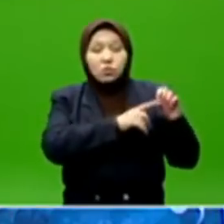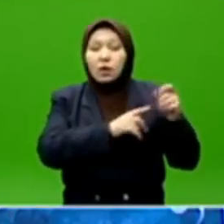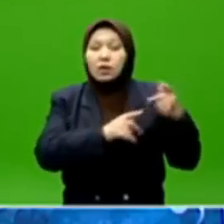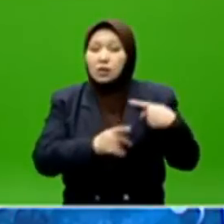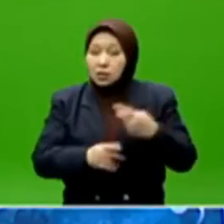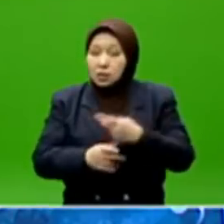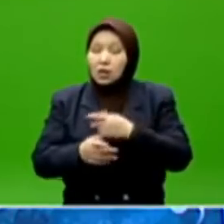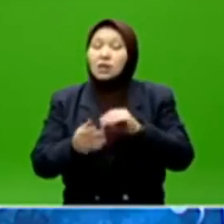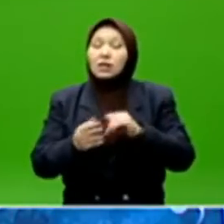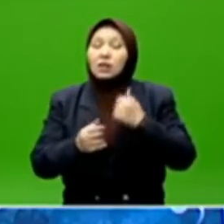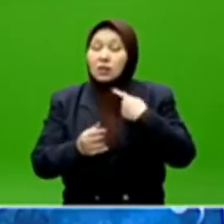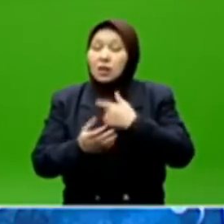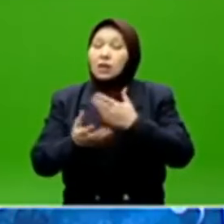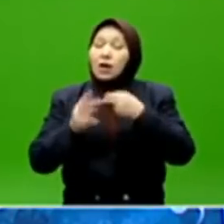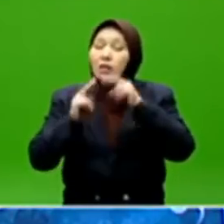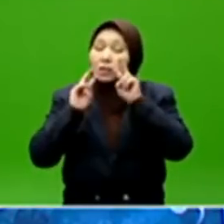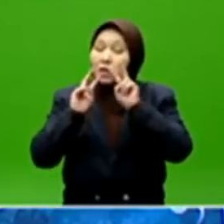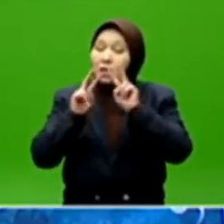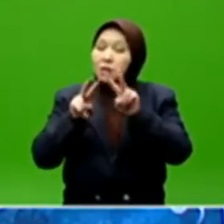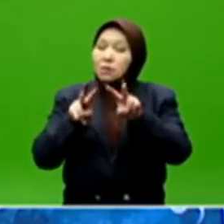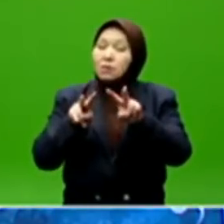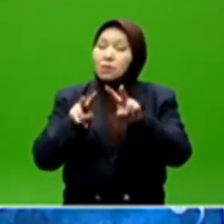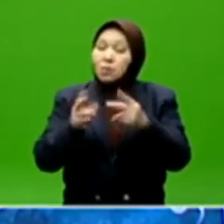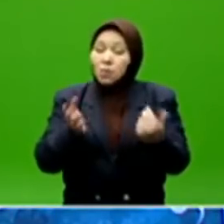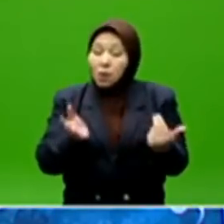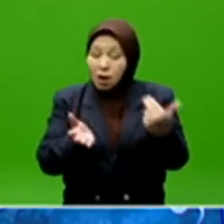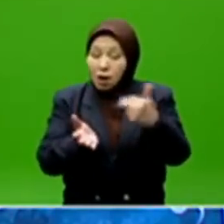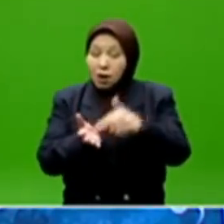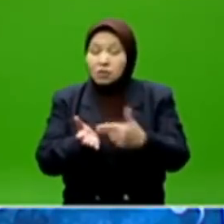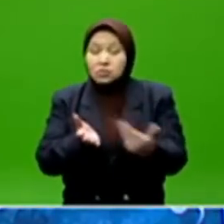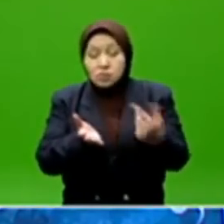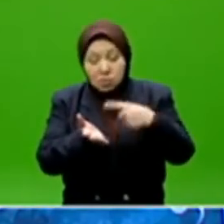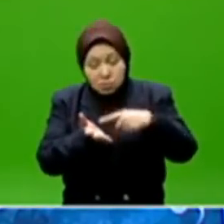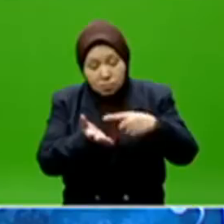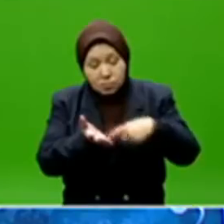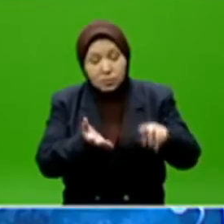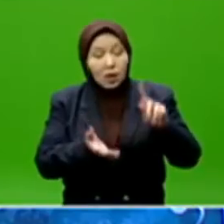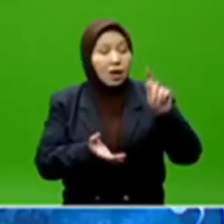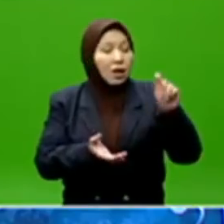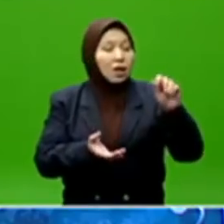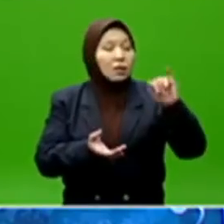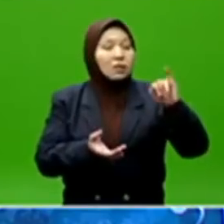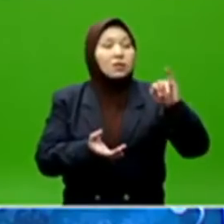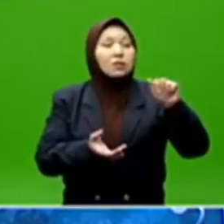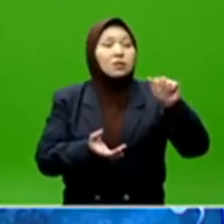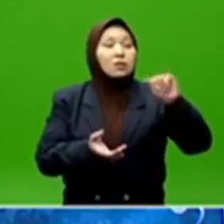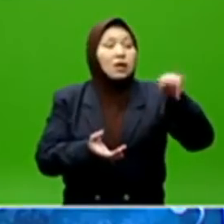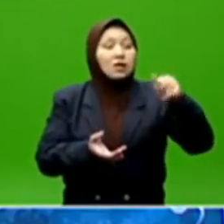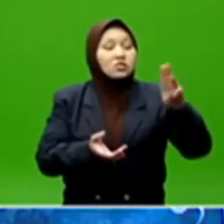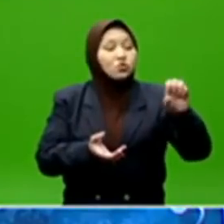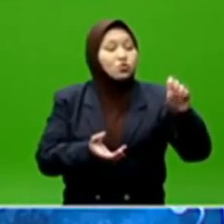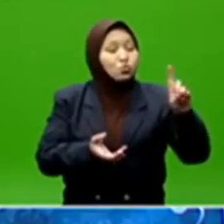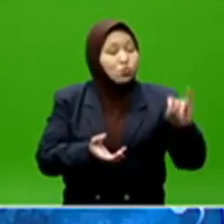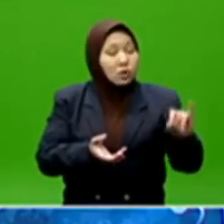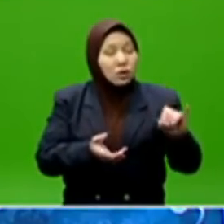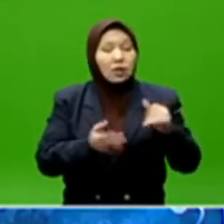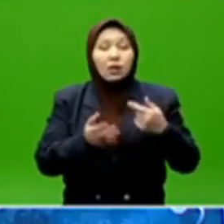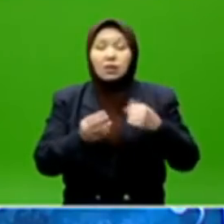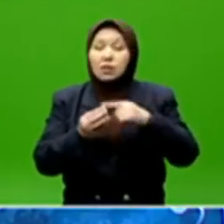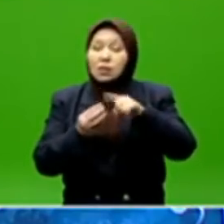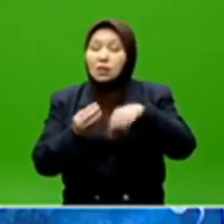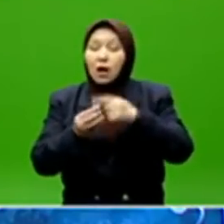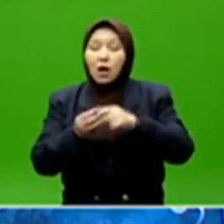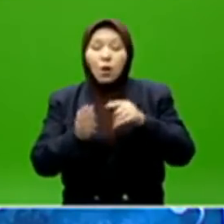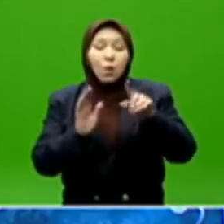pastinya kita ingin melihat ulang kaji kita tentang tajwid, iaitu masih lagi berkisar tentang hukum